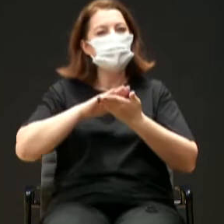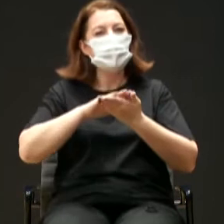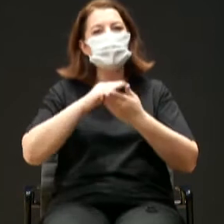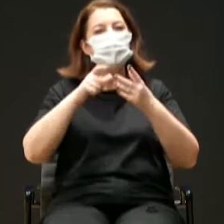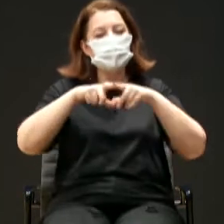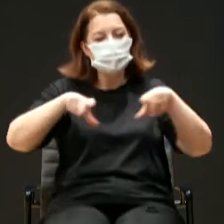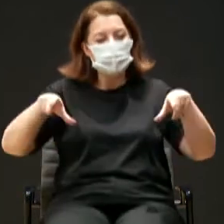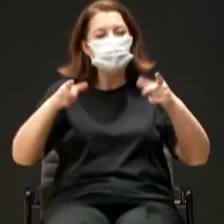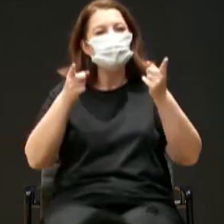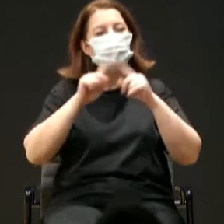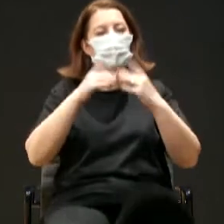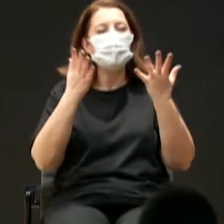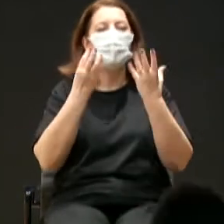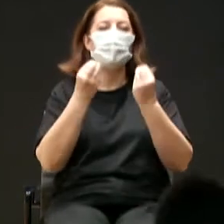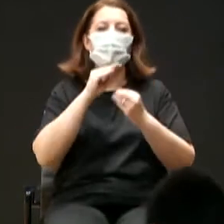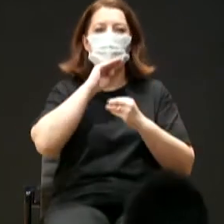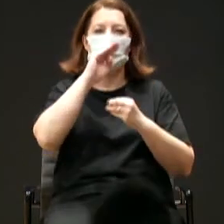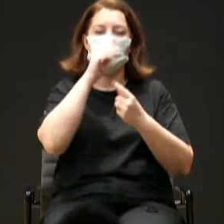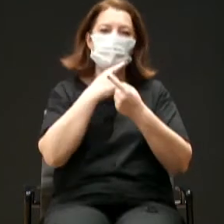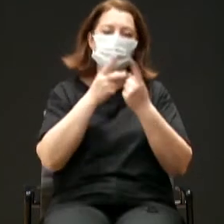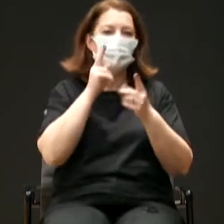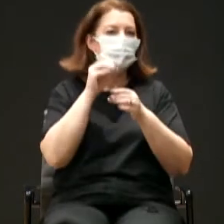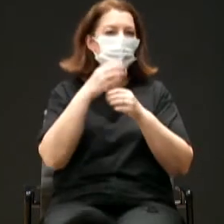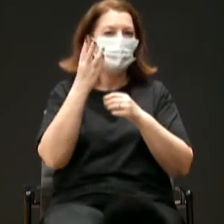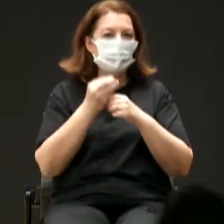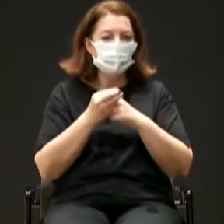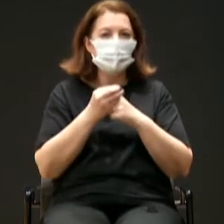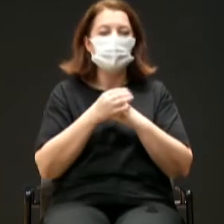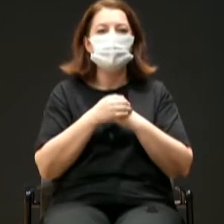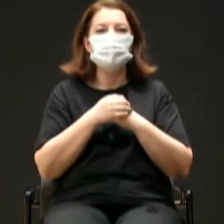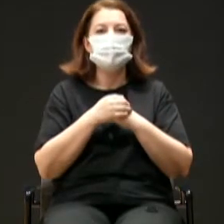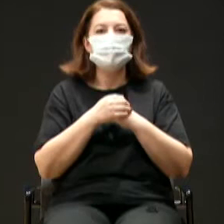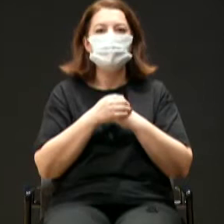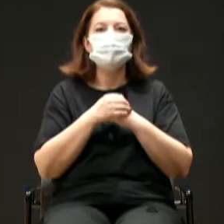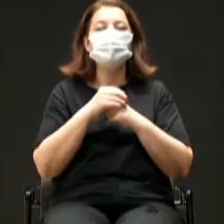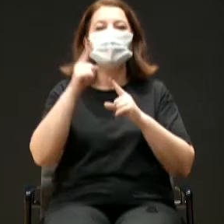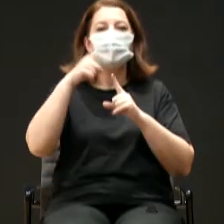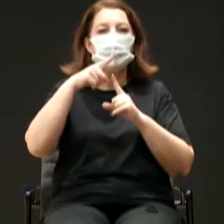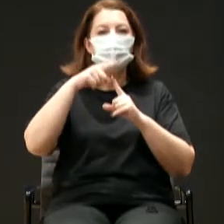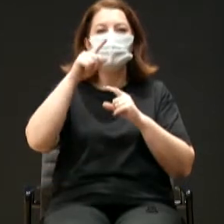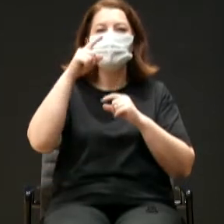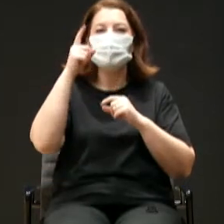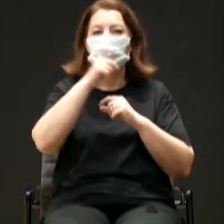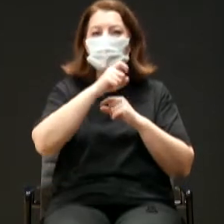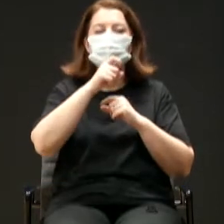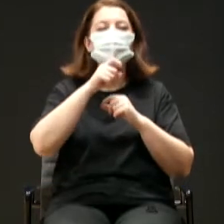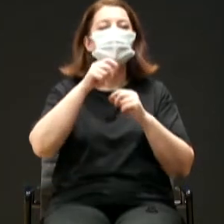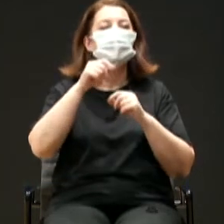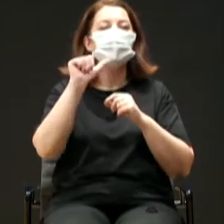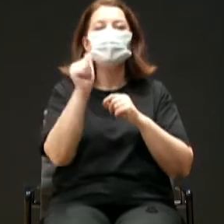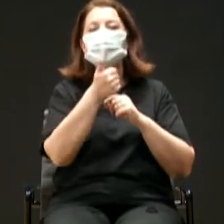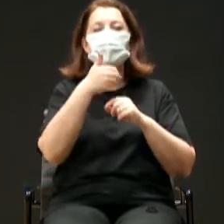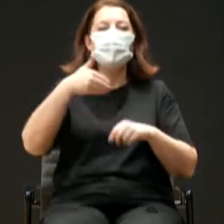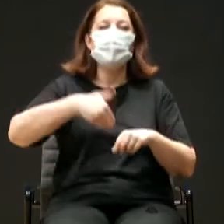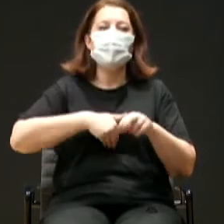buluştukları daha nice bayramlar diliyorum. Son olarak değerli meclis üyelerim, Temmuz ayı değerli oyuncumuz Kemal Sunal'ı,